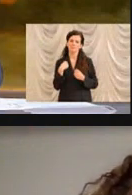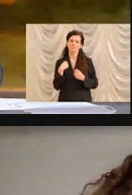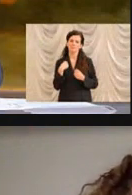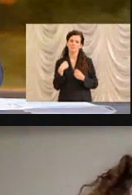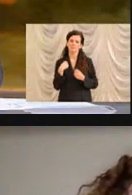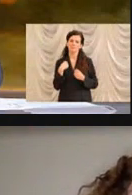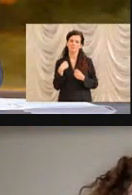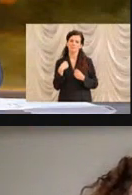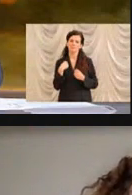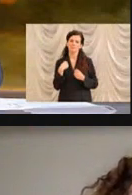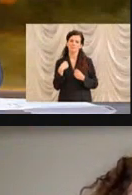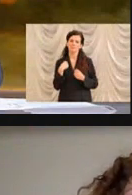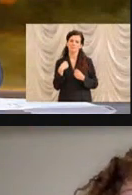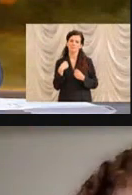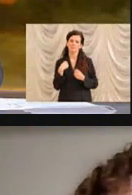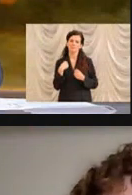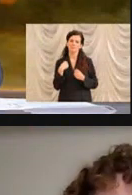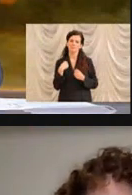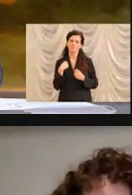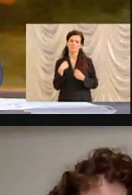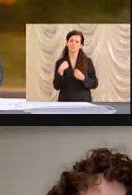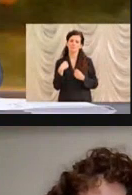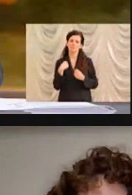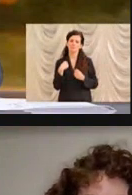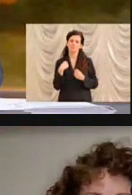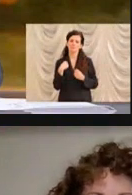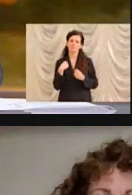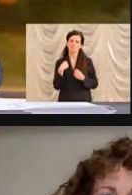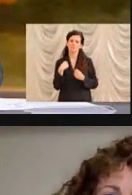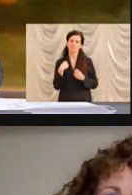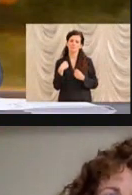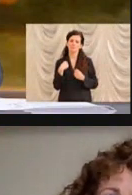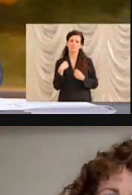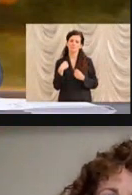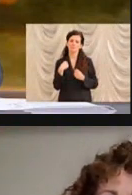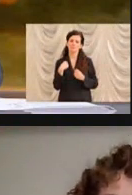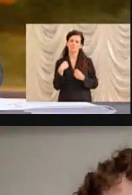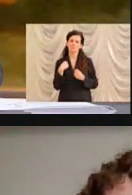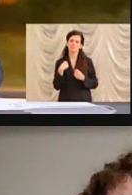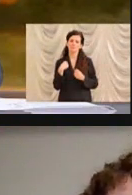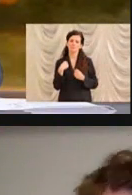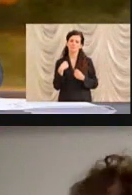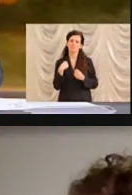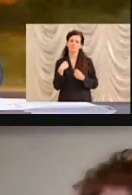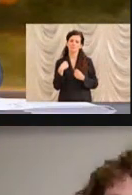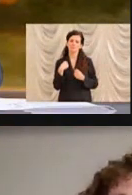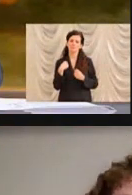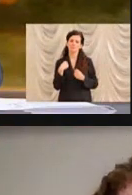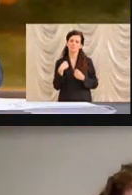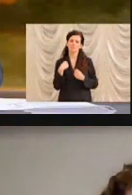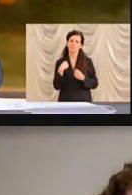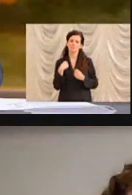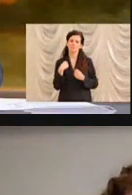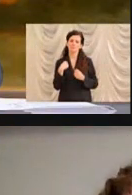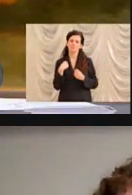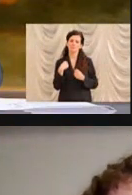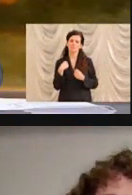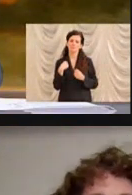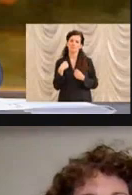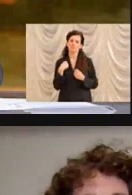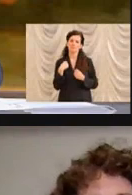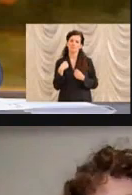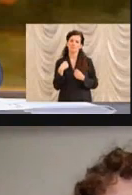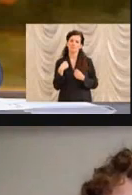nei prossimi teaser, trailer. Lui si diverte, fa i blobboni e quindi ci taglia. In realtà qua sotto sto